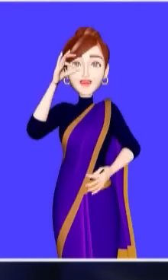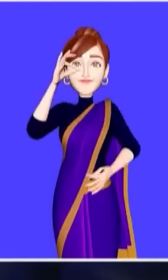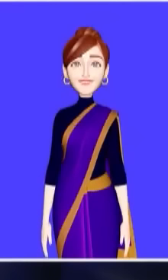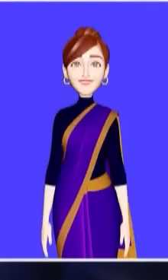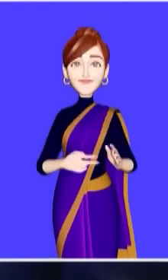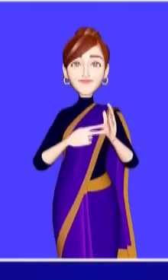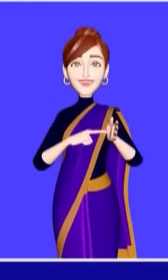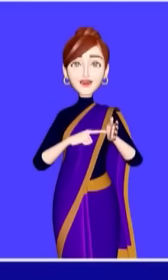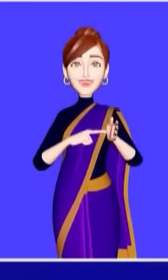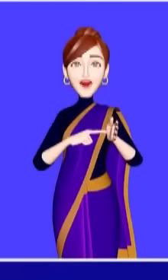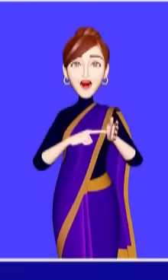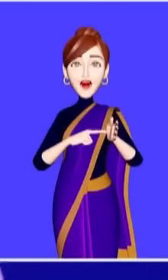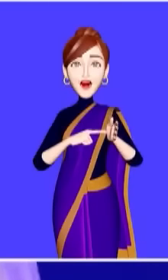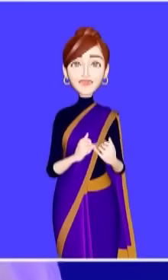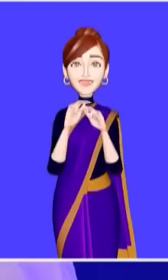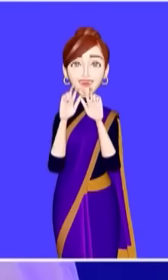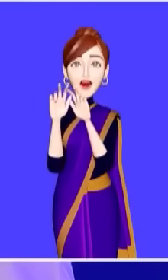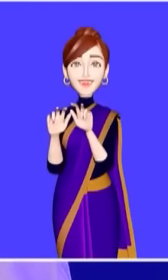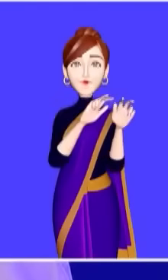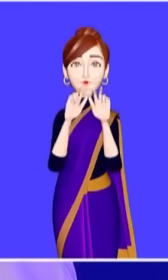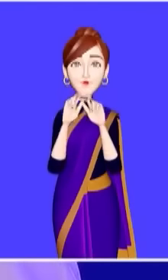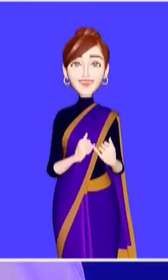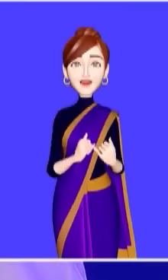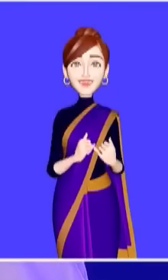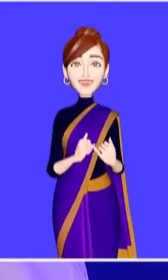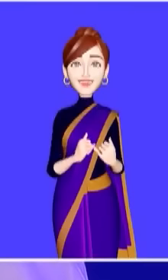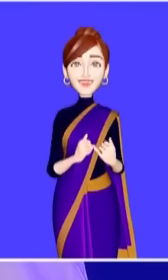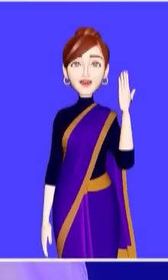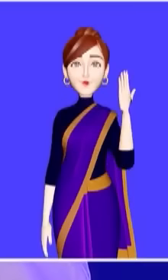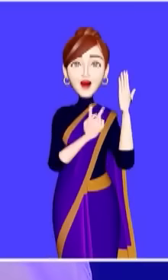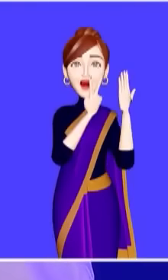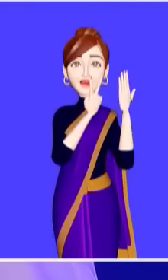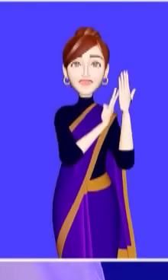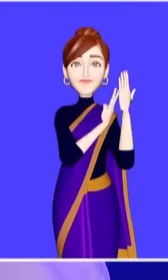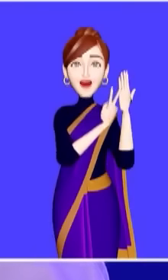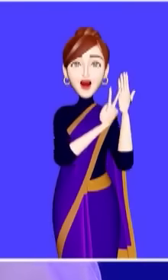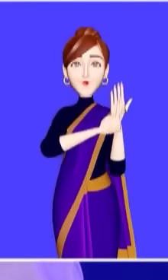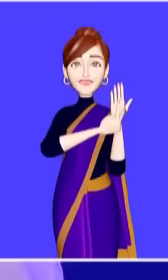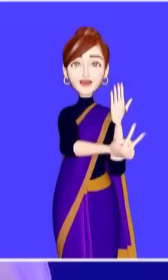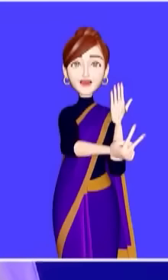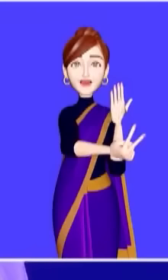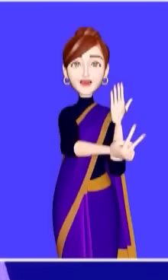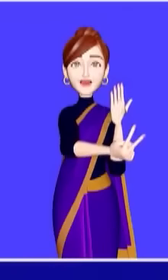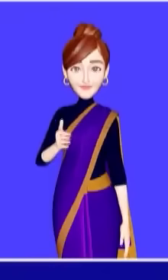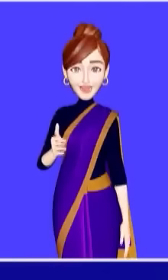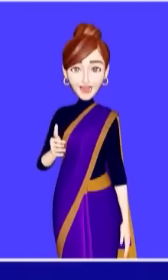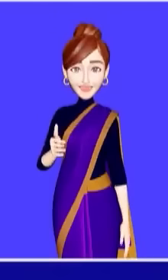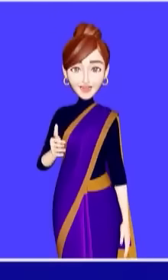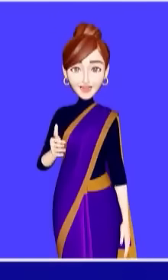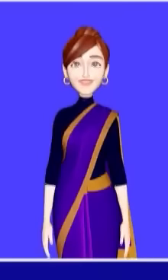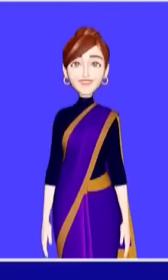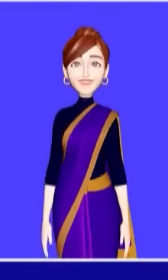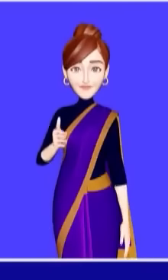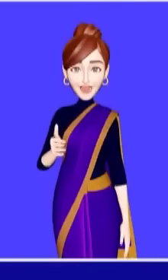ताकि लोगों को पता हो कि क्या असली है और क्या एआई